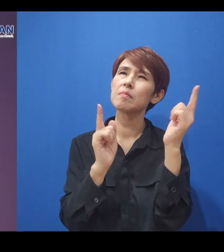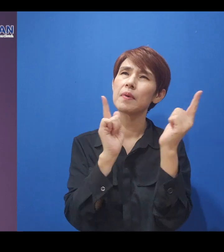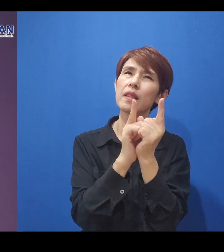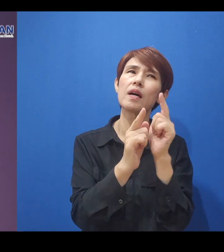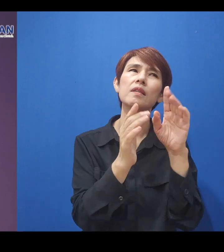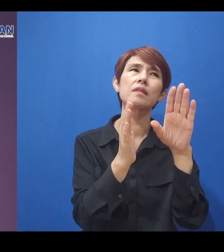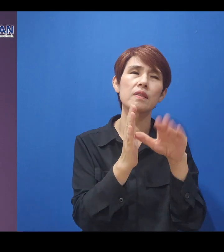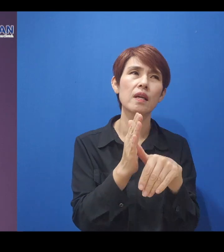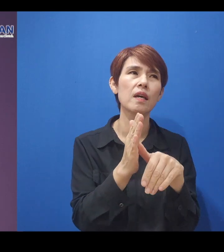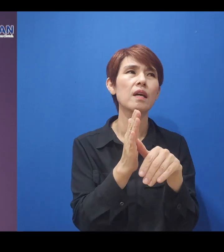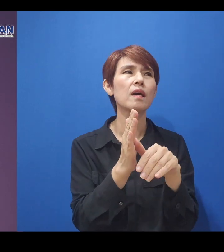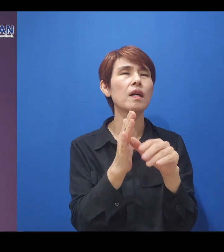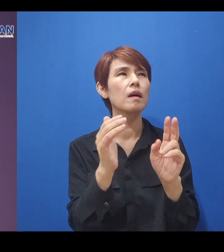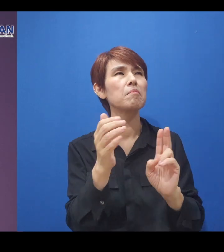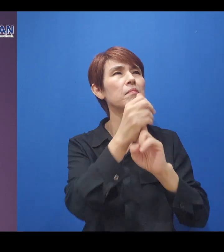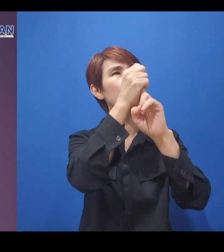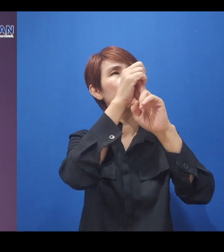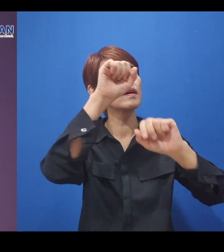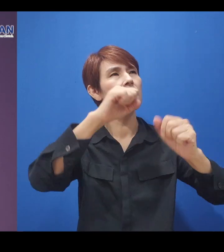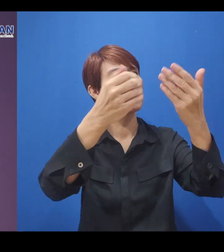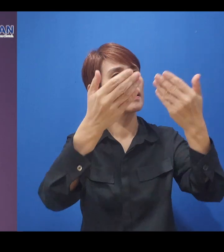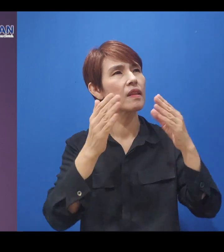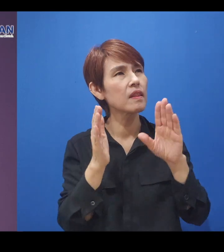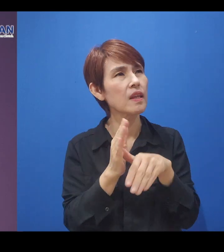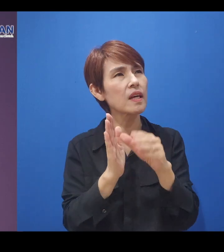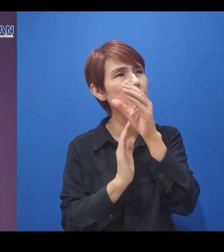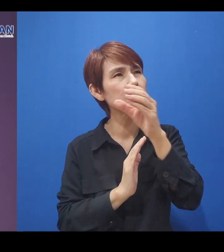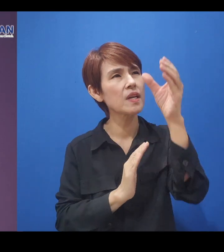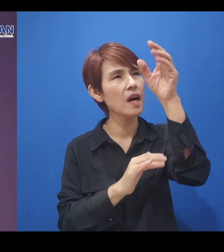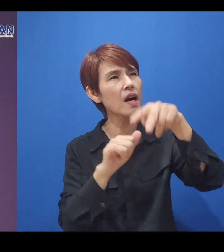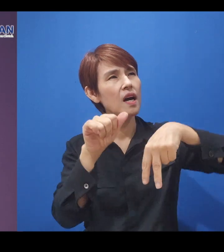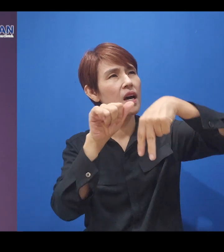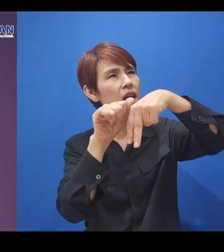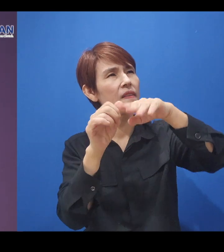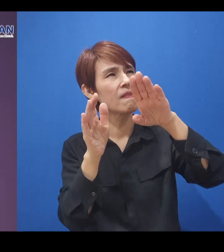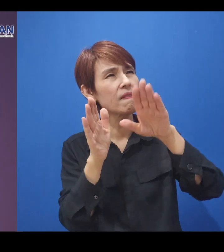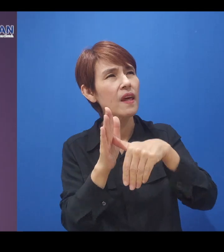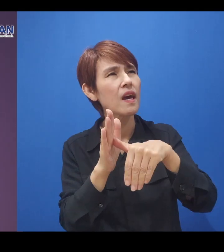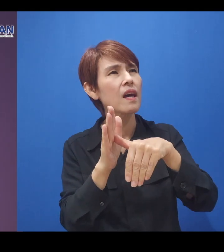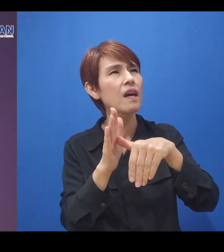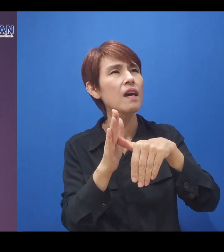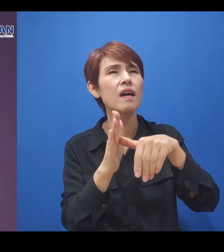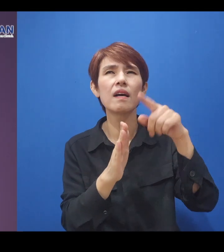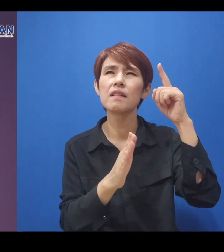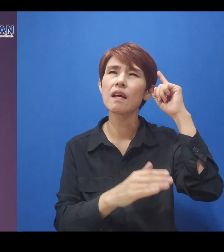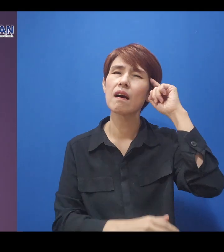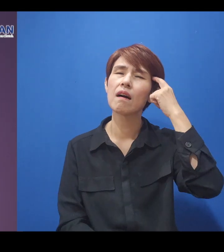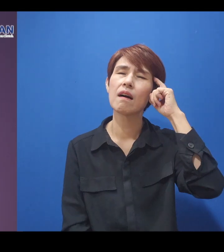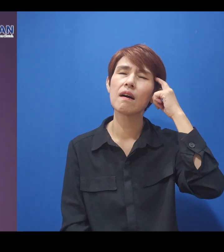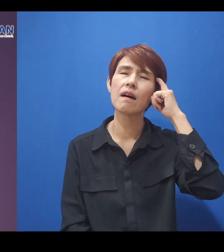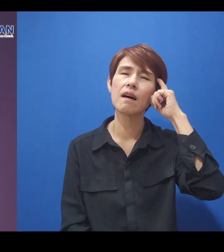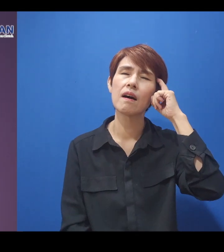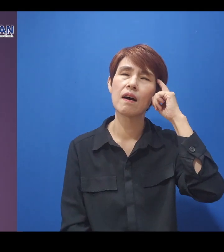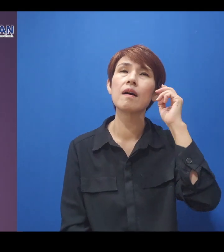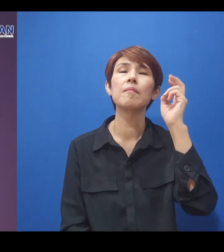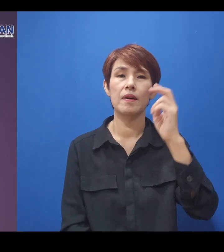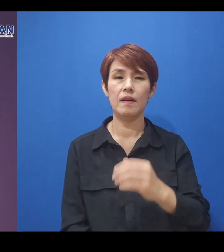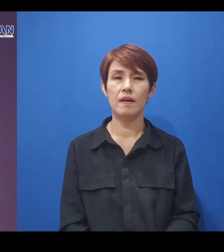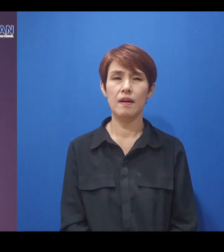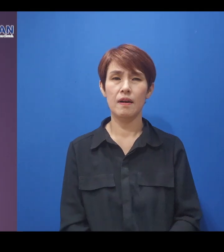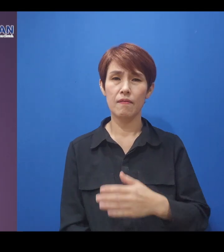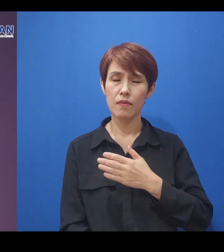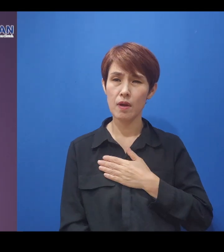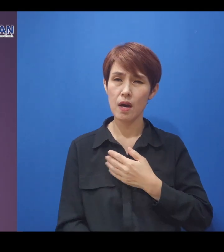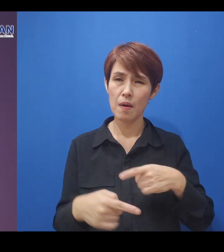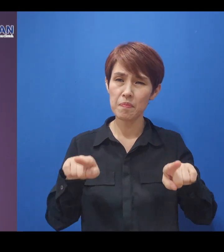예수님이 이적을 행하던 때, 예수님이 십자가 못 박히던 때 수많은 생각들이 떠올랐고 자기의